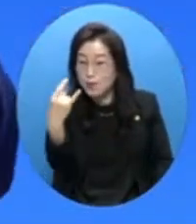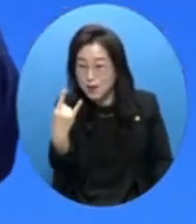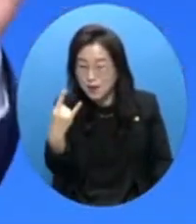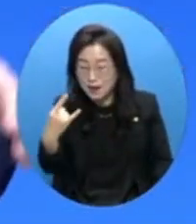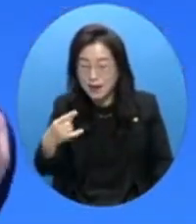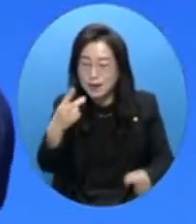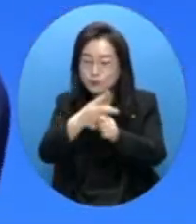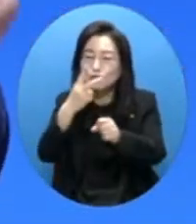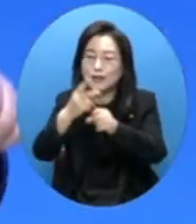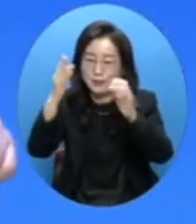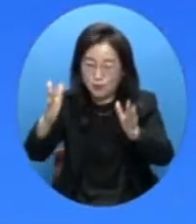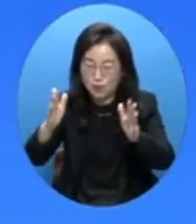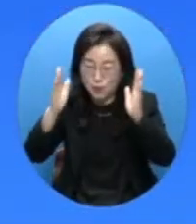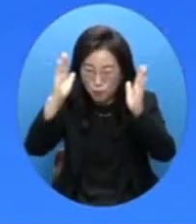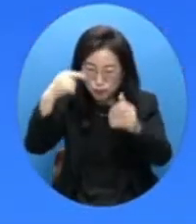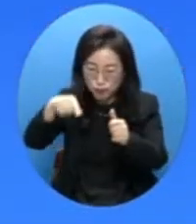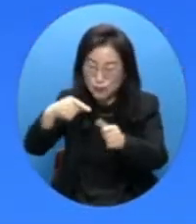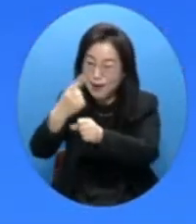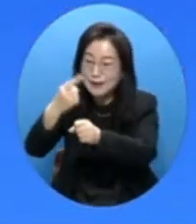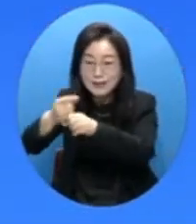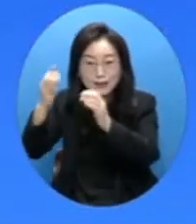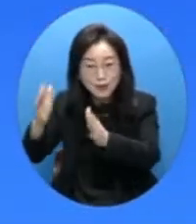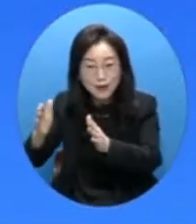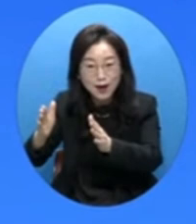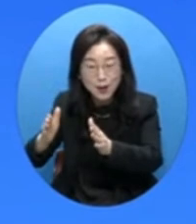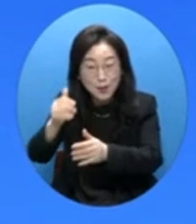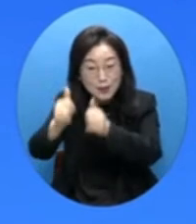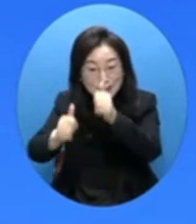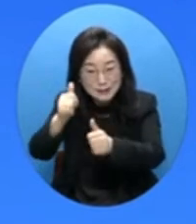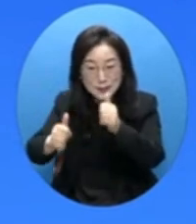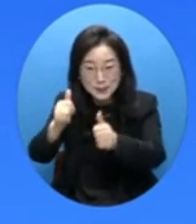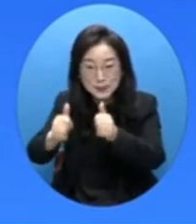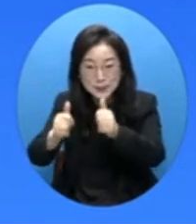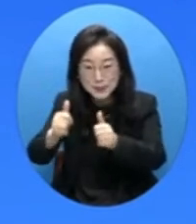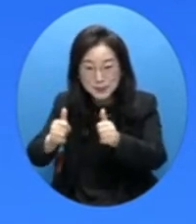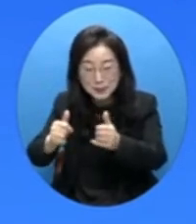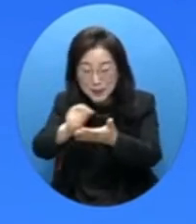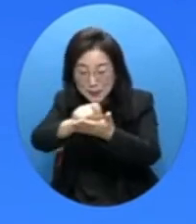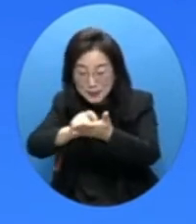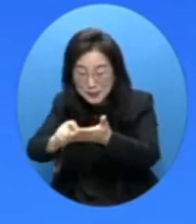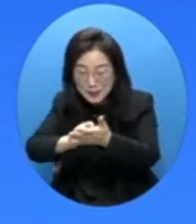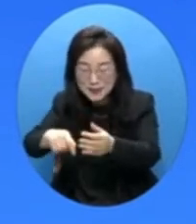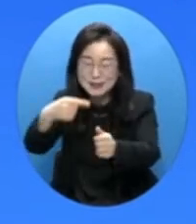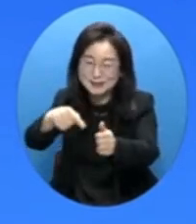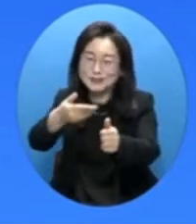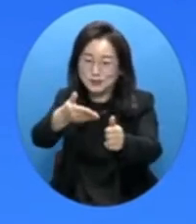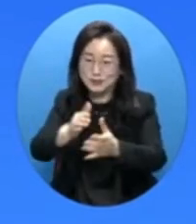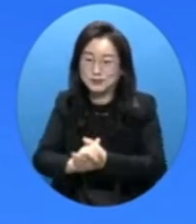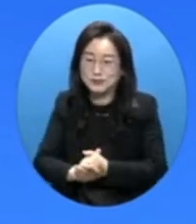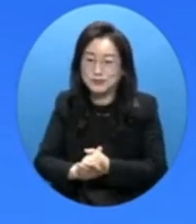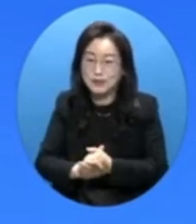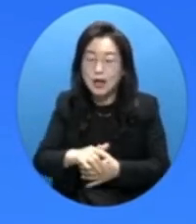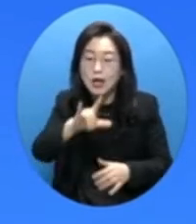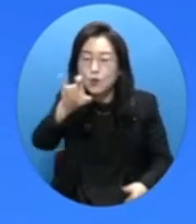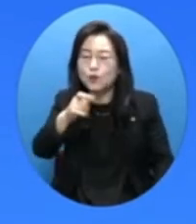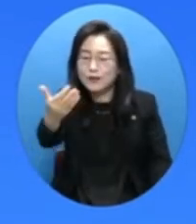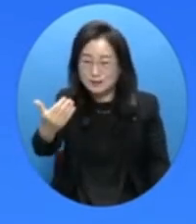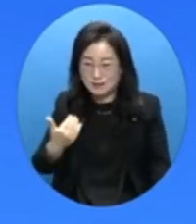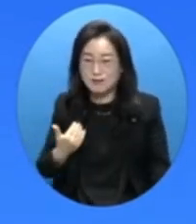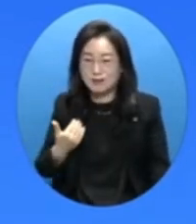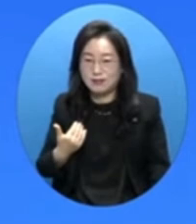하는데 1시간은 가르치고 1시간에 시험을 봤습니다 코로나가 오기